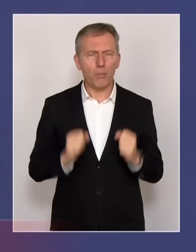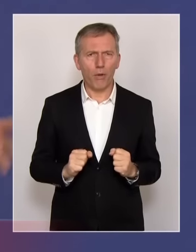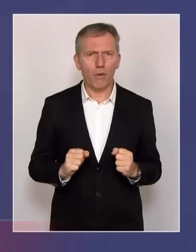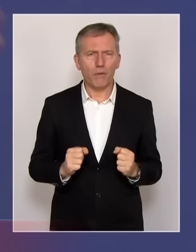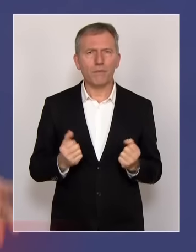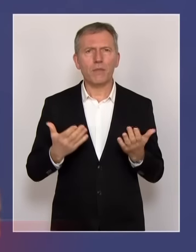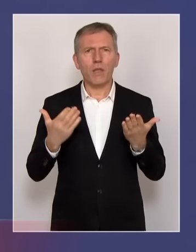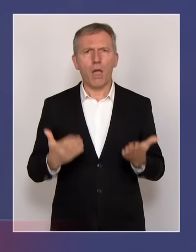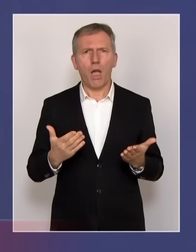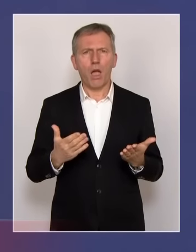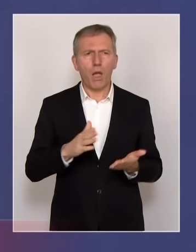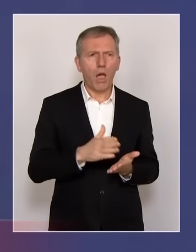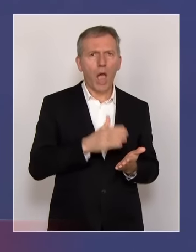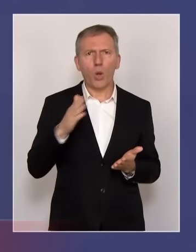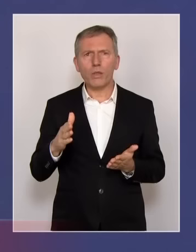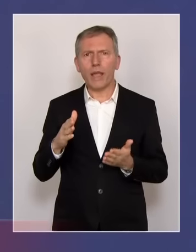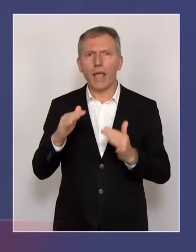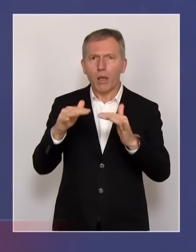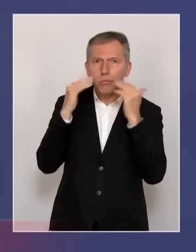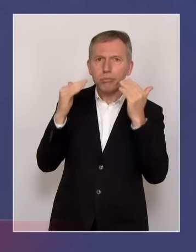et aujourd'hui plusieurs heures par jour